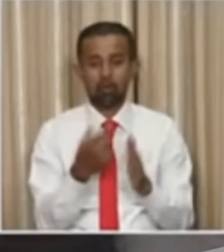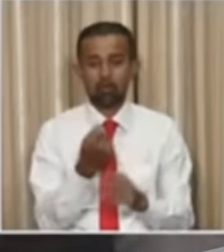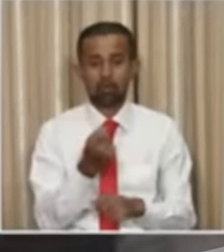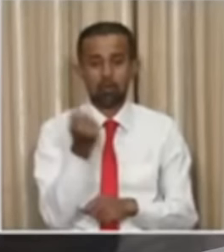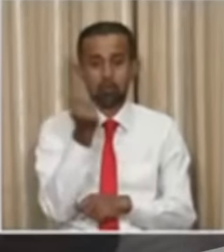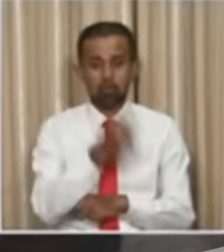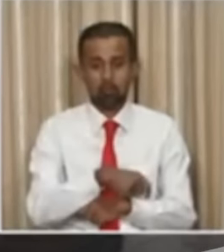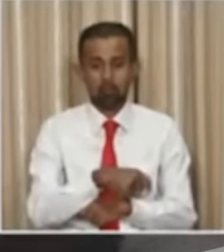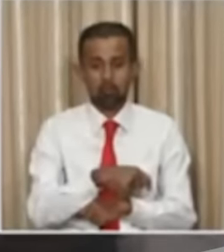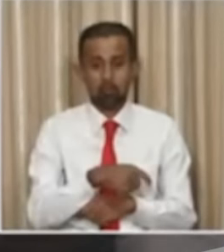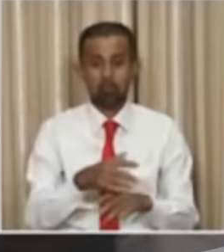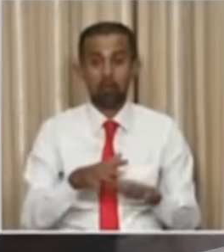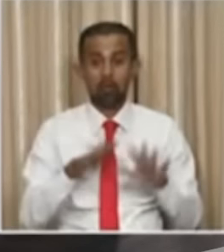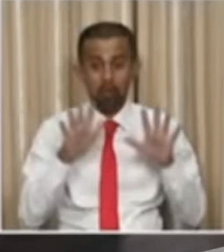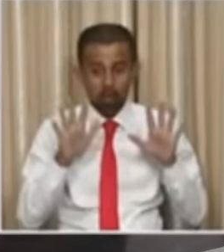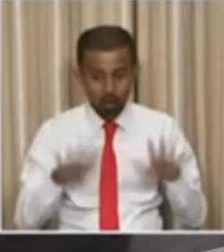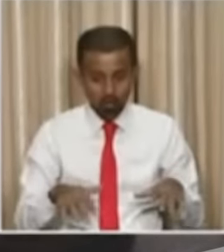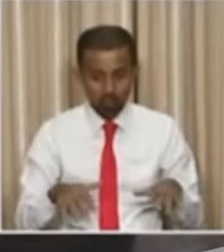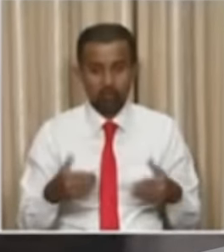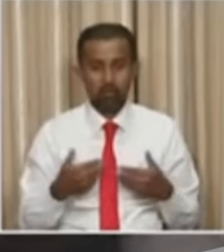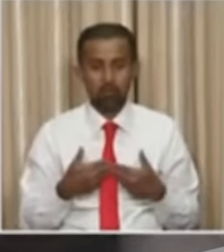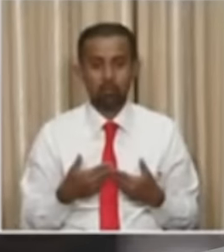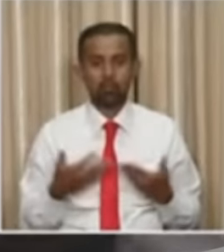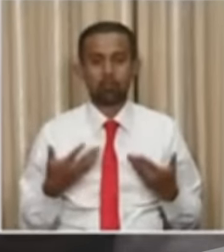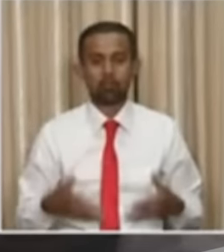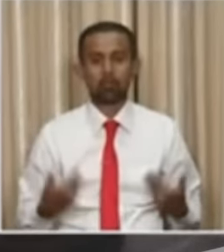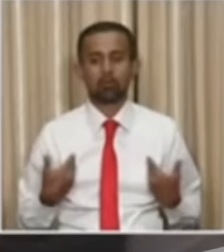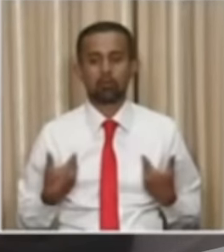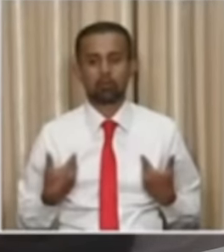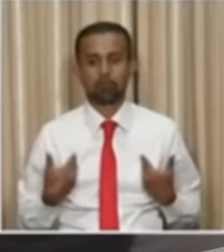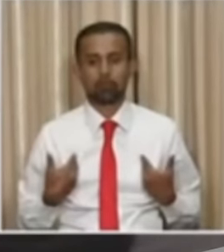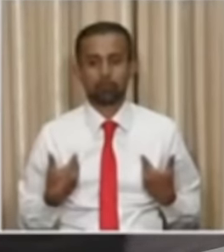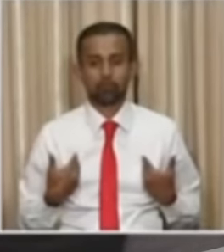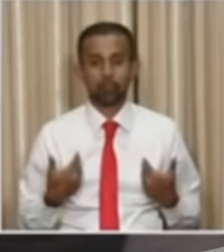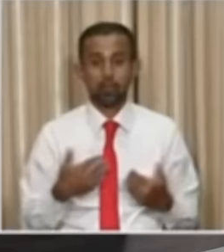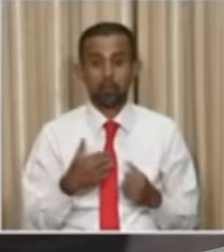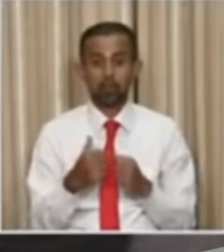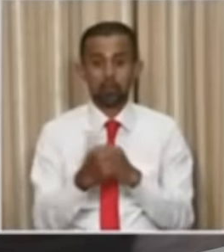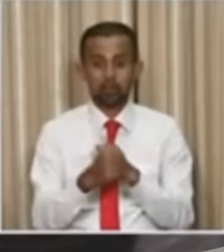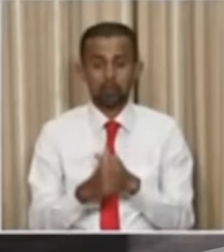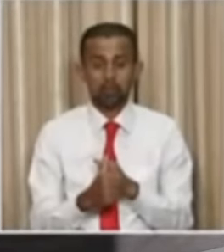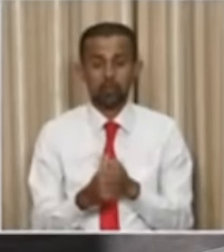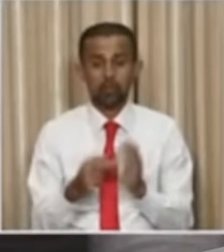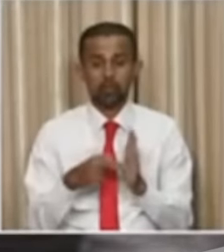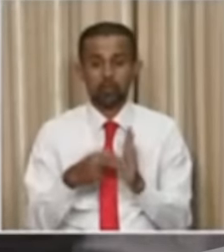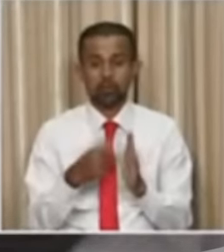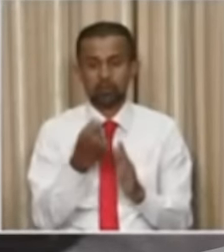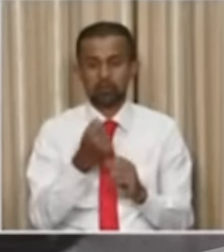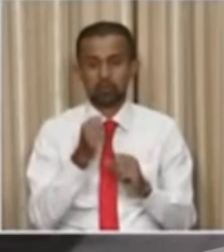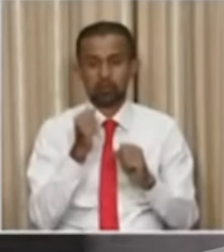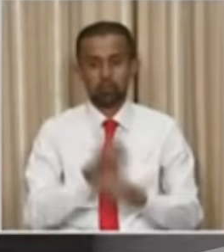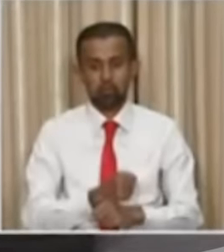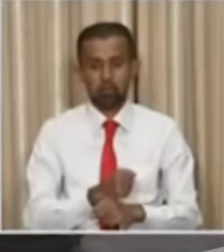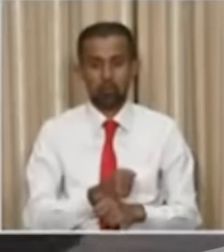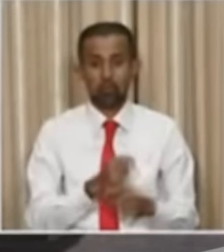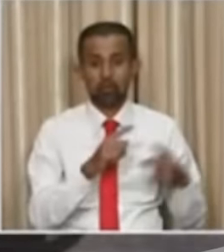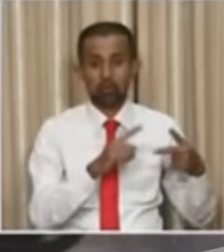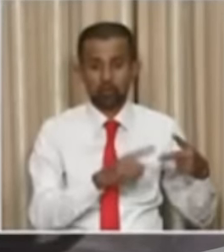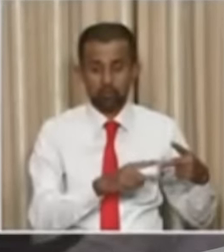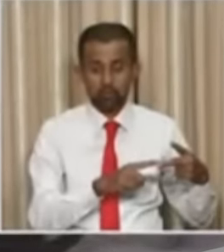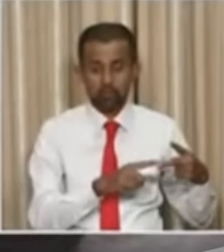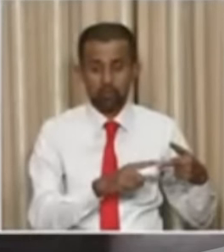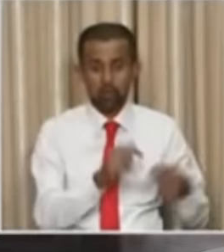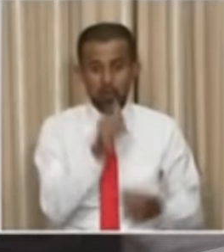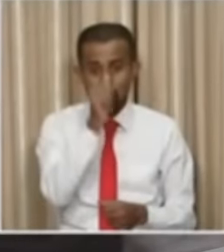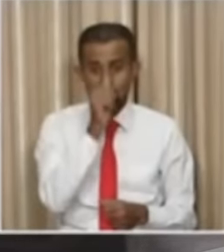ප්‍රතිපත්තියේ ප්‍රතිඵලය තමයි අද මේ අපි භුක්ති විඳින්නේ. එකක් අපේ නිෂ්පාදන ආර්ථිකය කඩාවැටුපු එක. දෙක